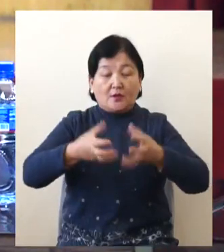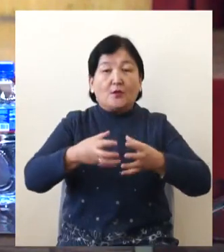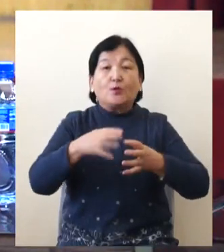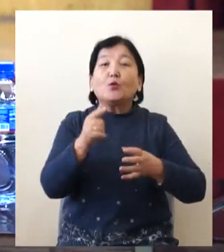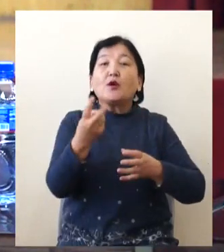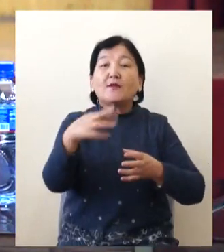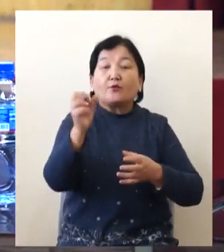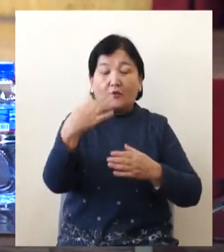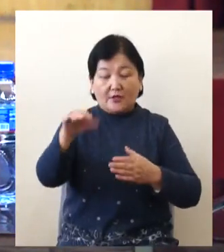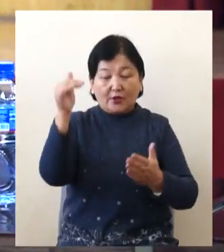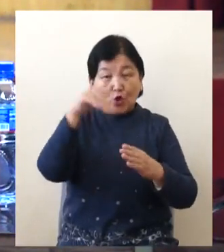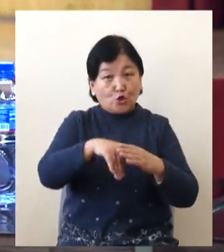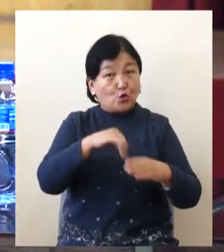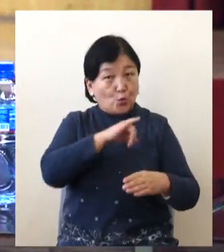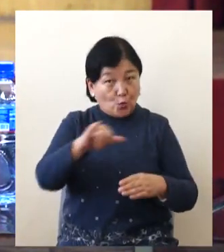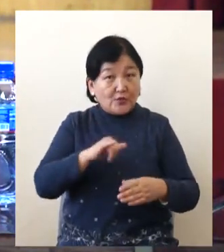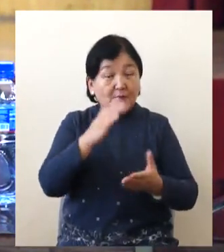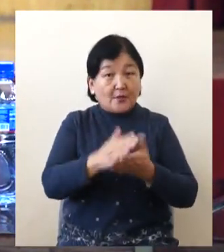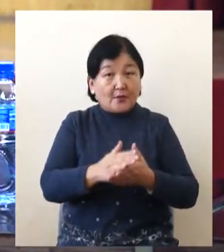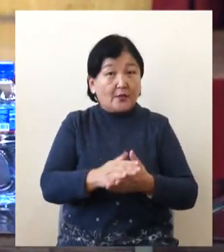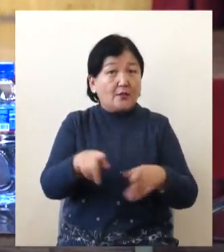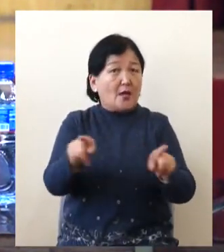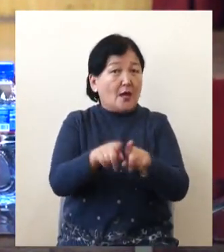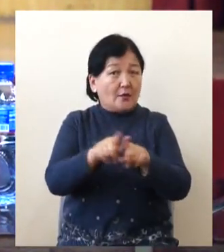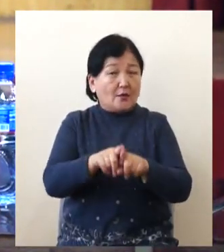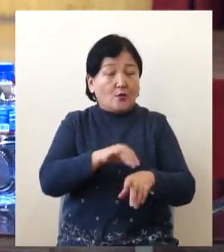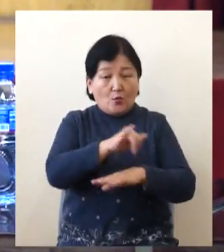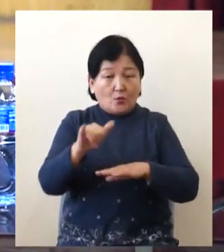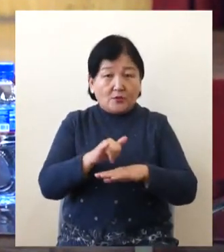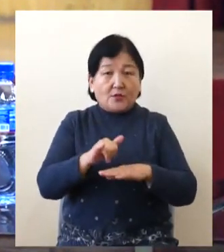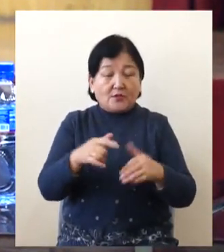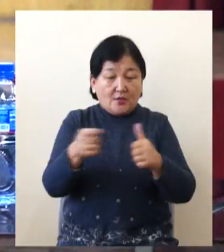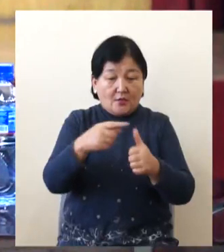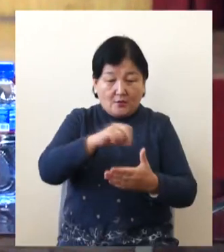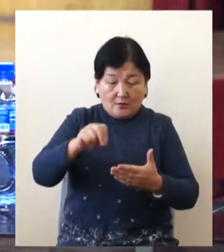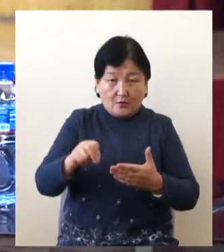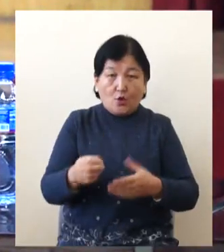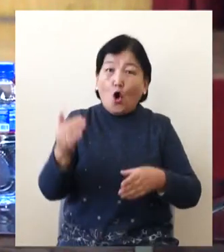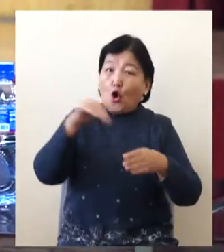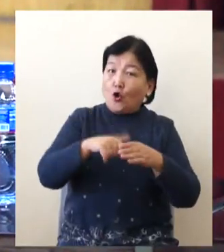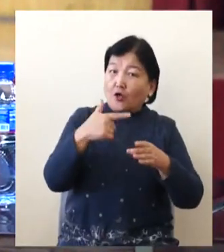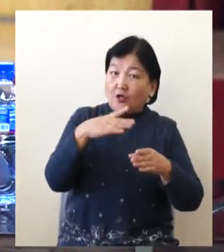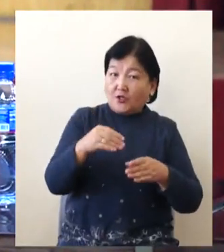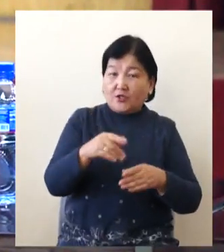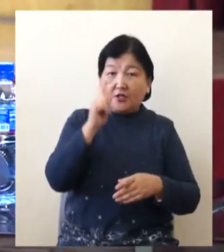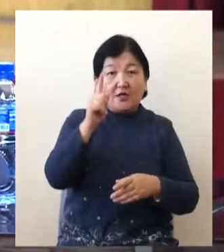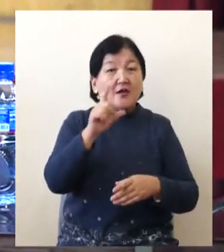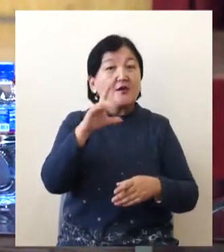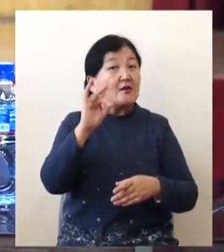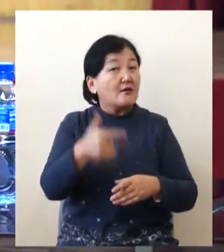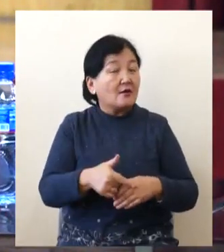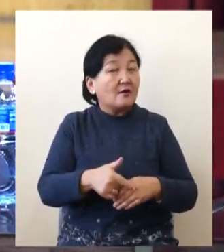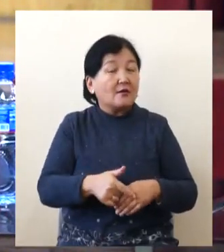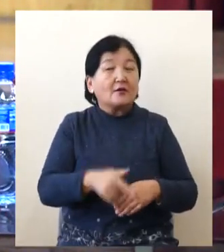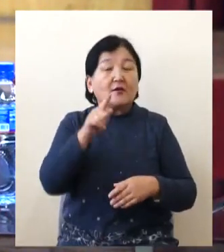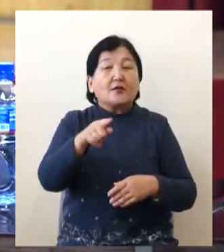Тэгэхээр ийм эрхийг бичээд гарын үсэг зурх нэг хэрэг. А энэ эрхийг яг эдэлж байна уугүй юу